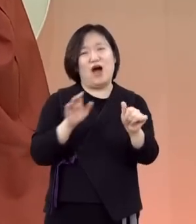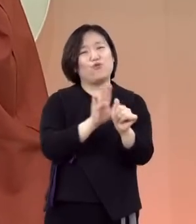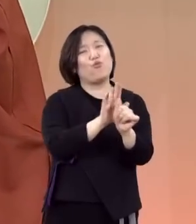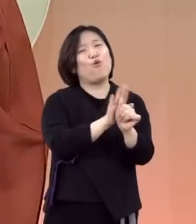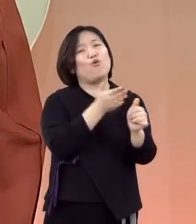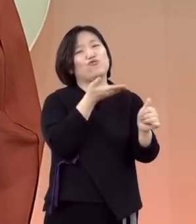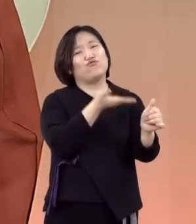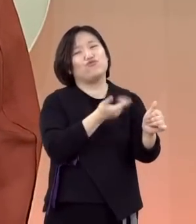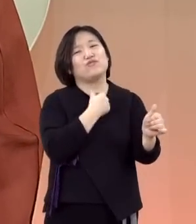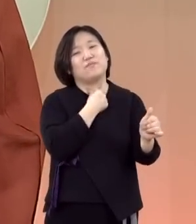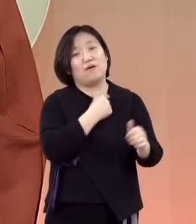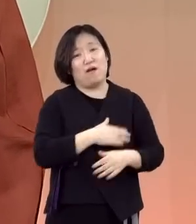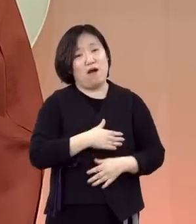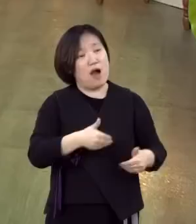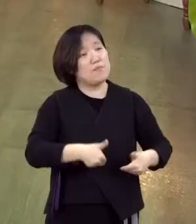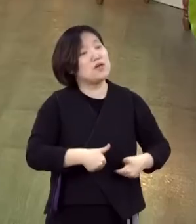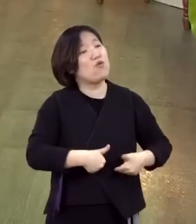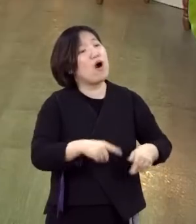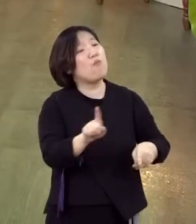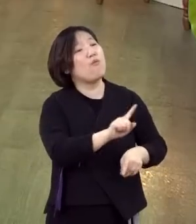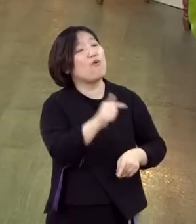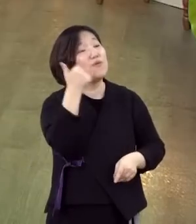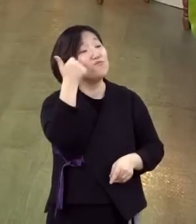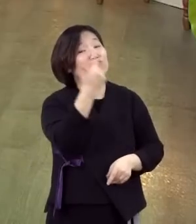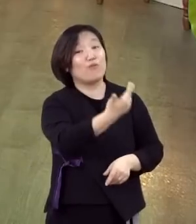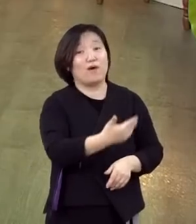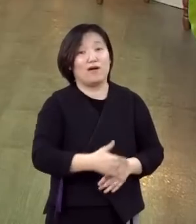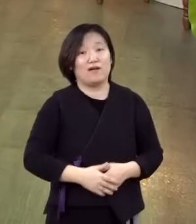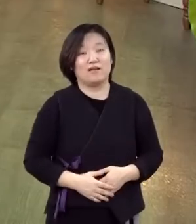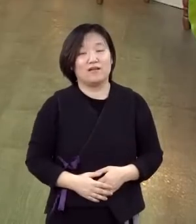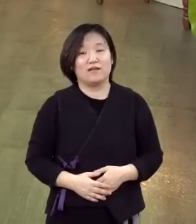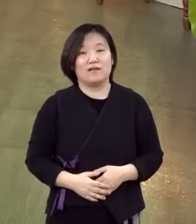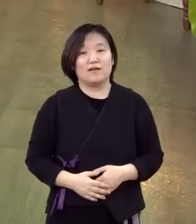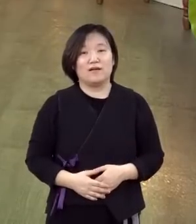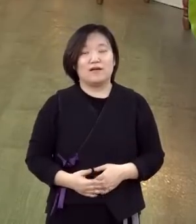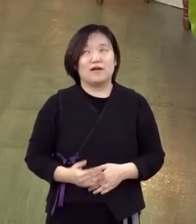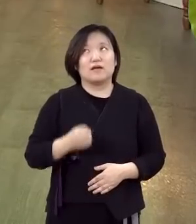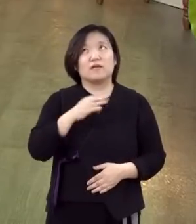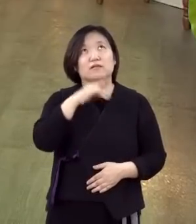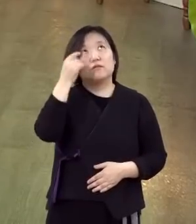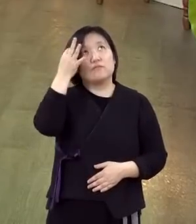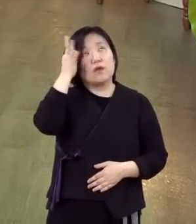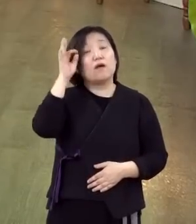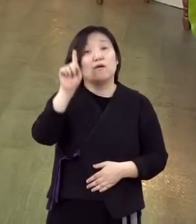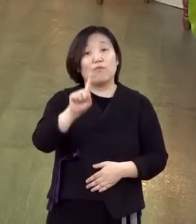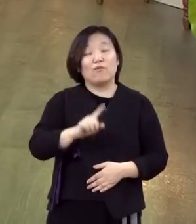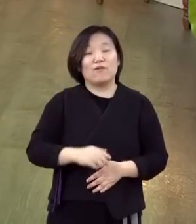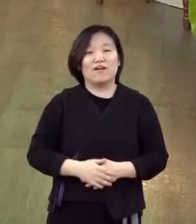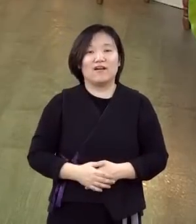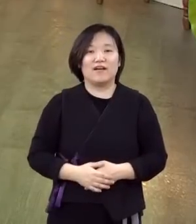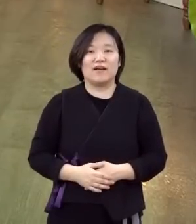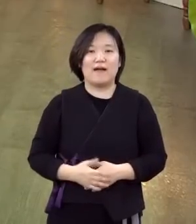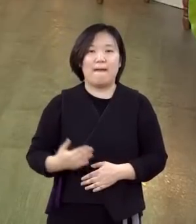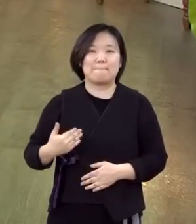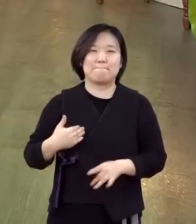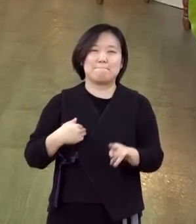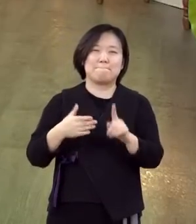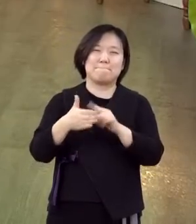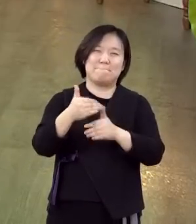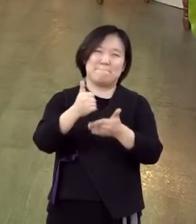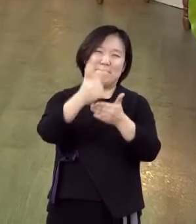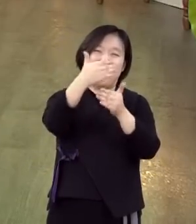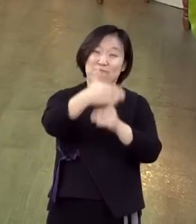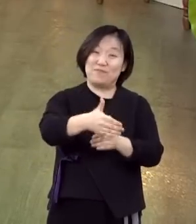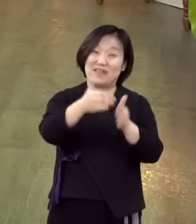싶어요.”라고말했다.“정말 필요한게아무것도없으신가요?”그들이계속 묻자,스님은그